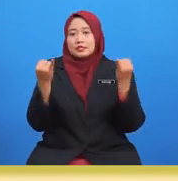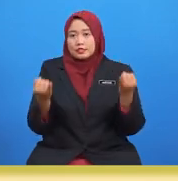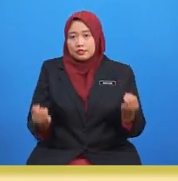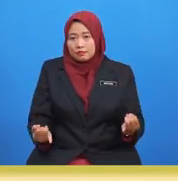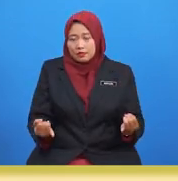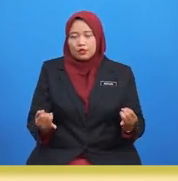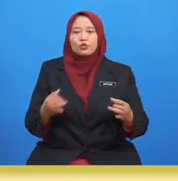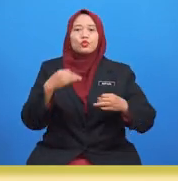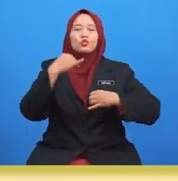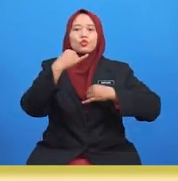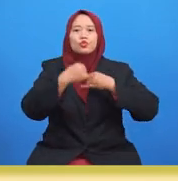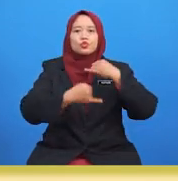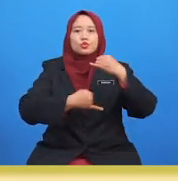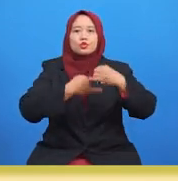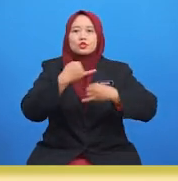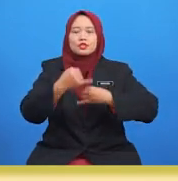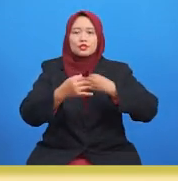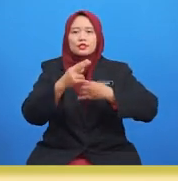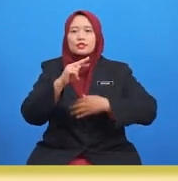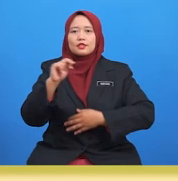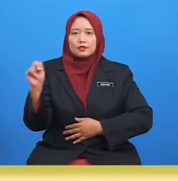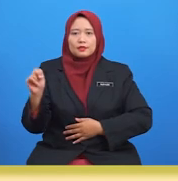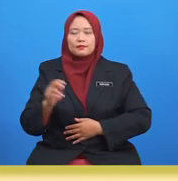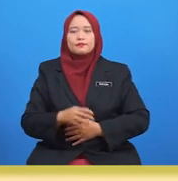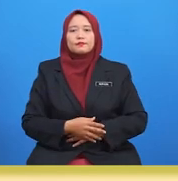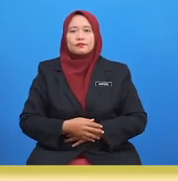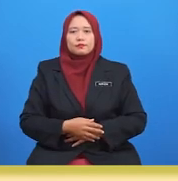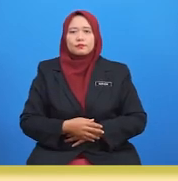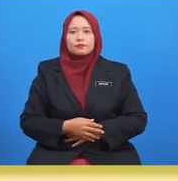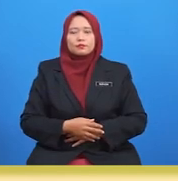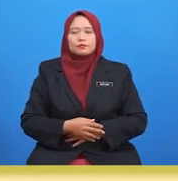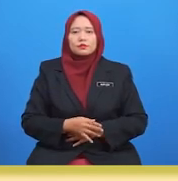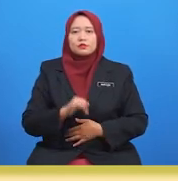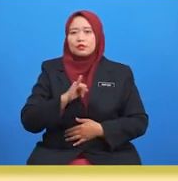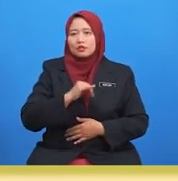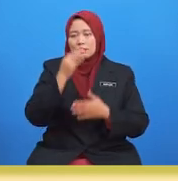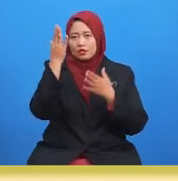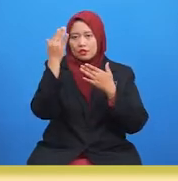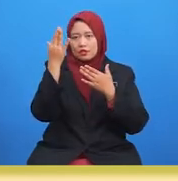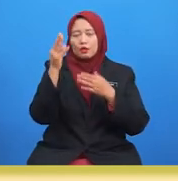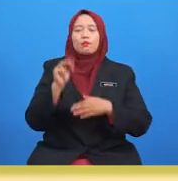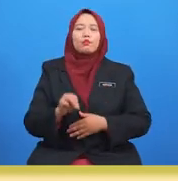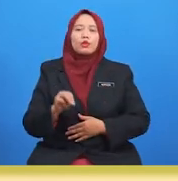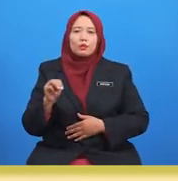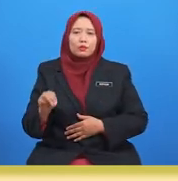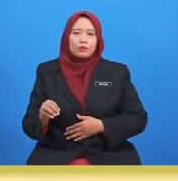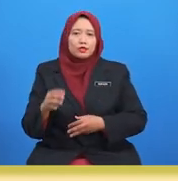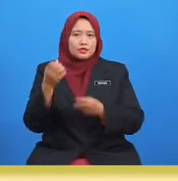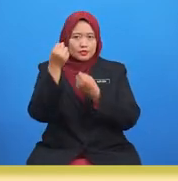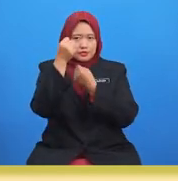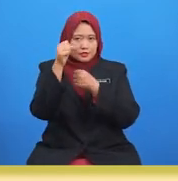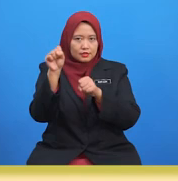nota, pen dan kalkulator untuk memudahkan anda